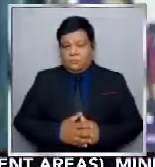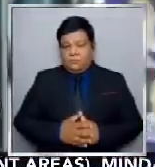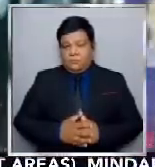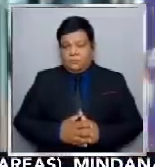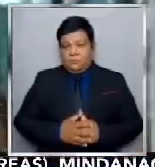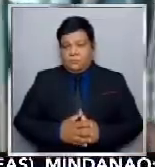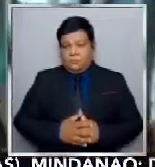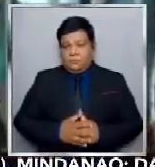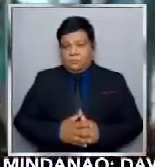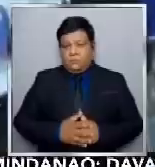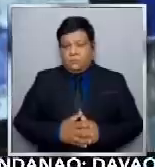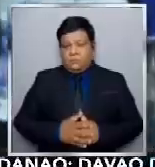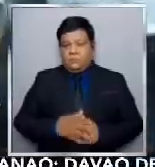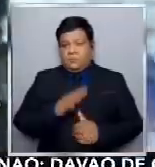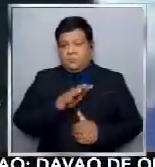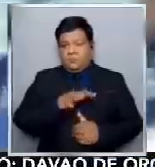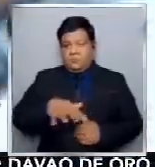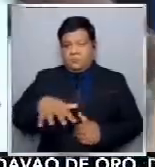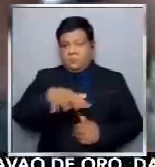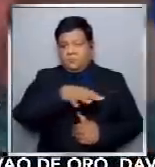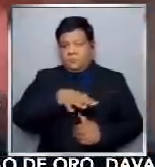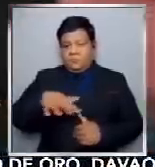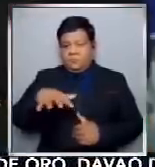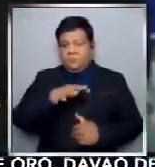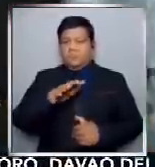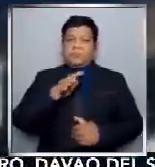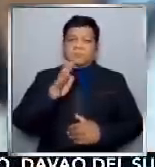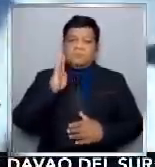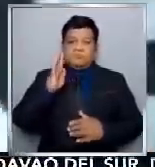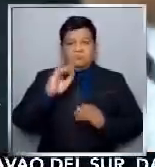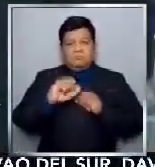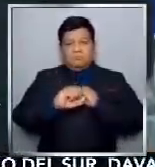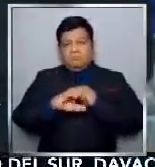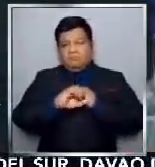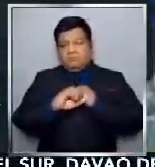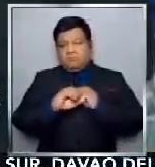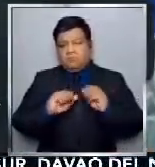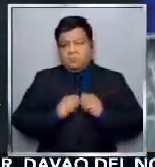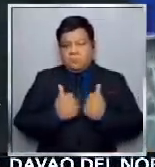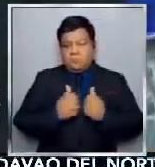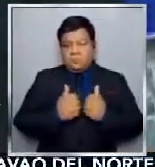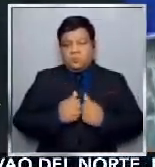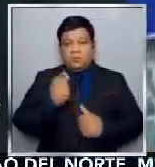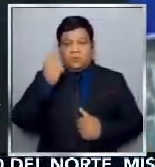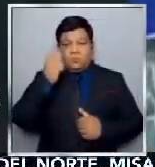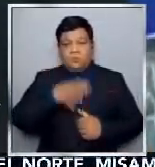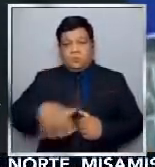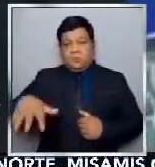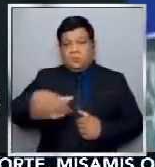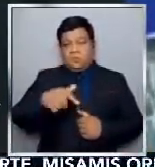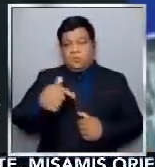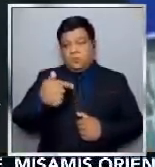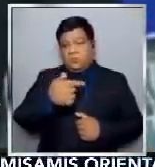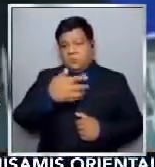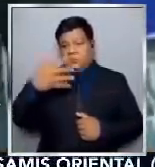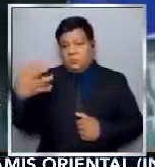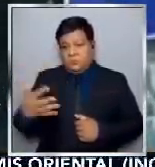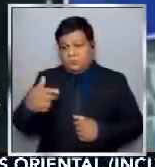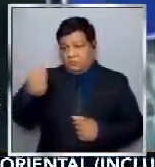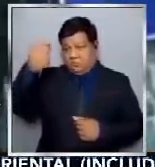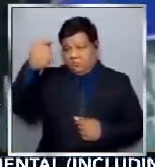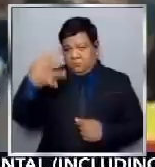botante. Sa ngayon ay nagpapatuloy pa ang pre-program activities kung saan mauunang magbigay ng talumpati ang Local People's Champ Movement